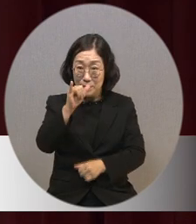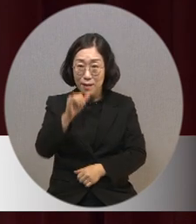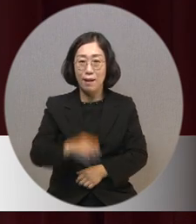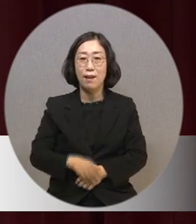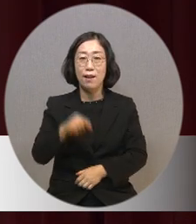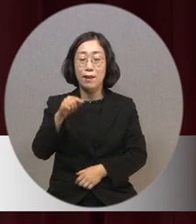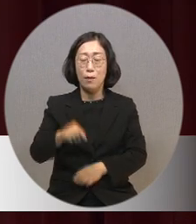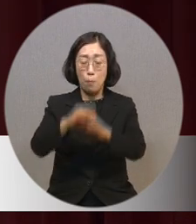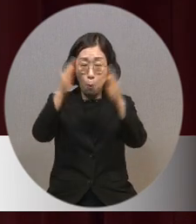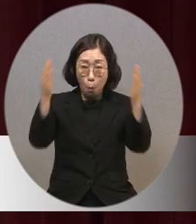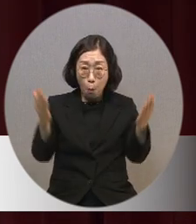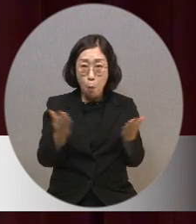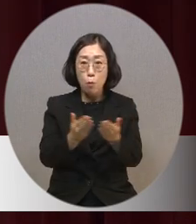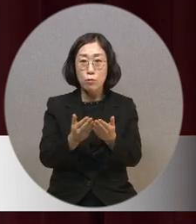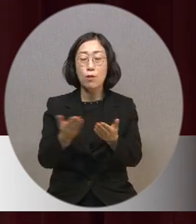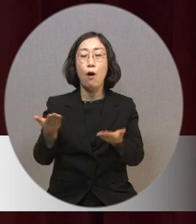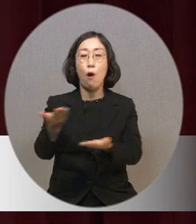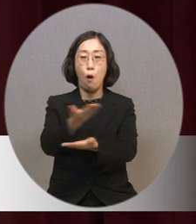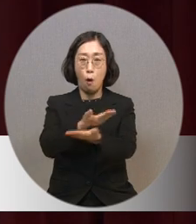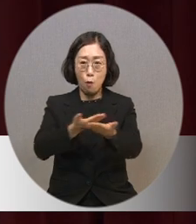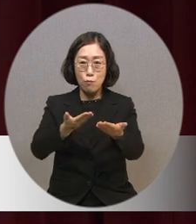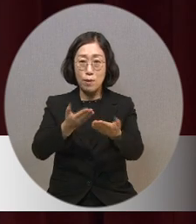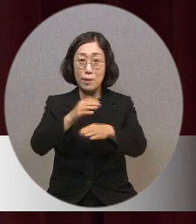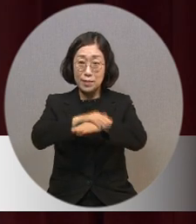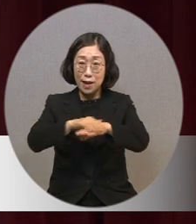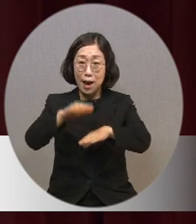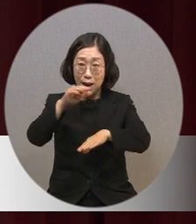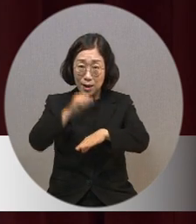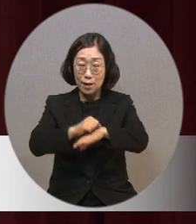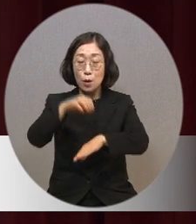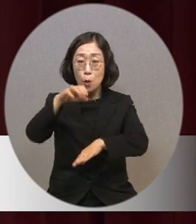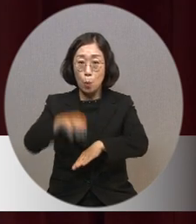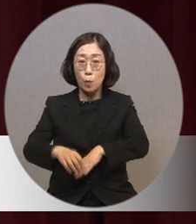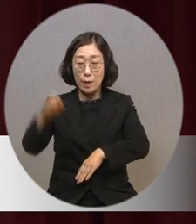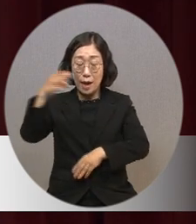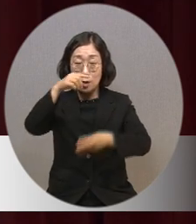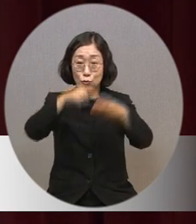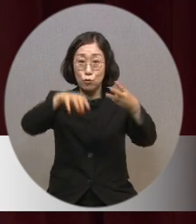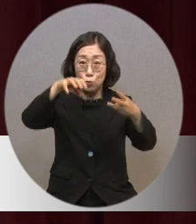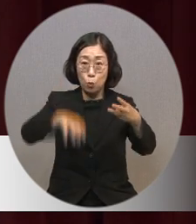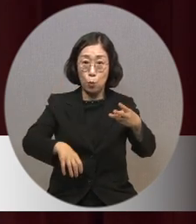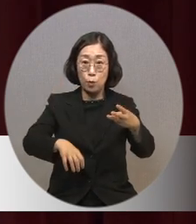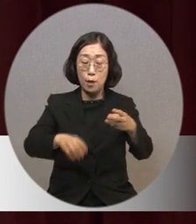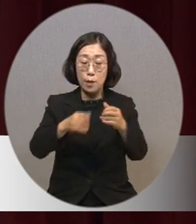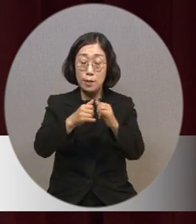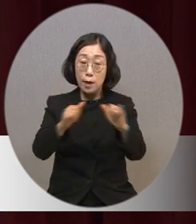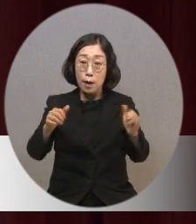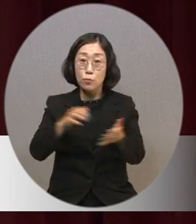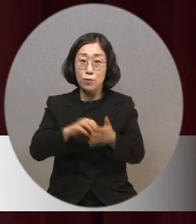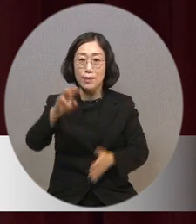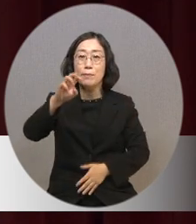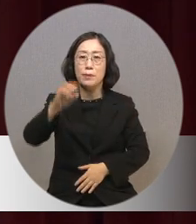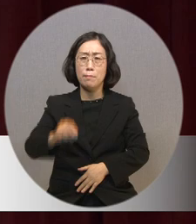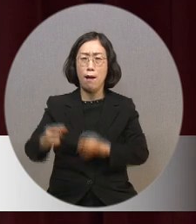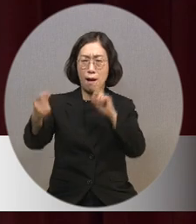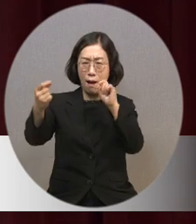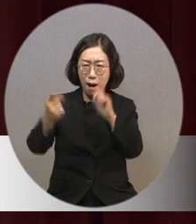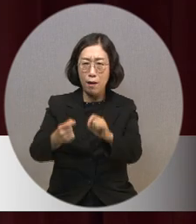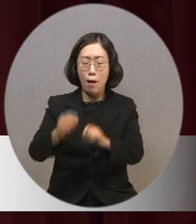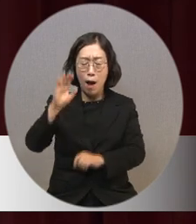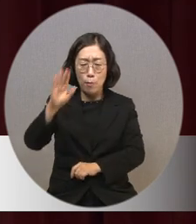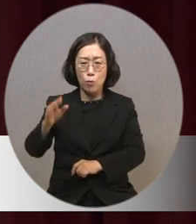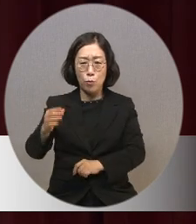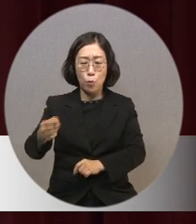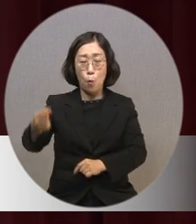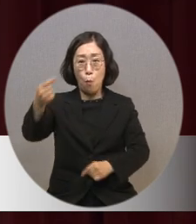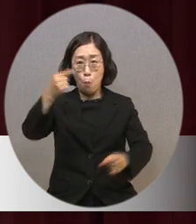영역에 어울림이 구현된 양주시는 인구 30만 명에 육박하고 있고 앞으로도 인구